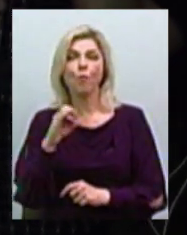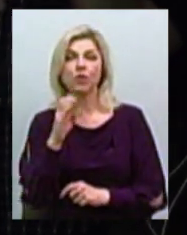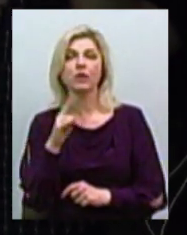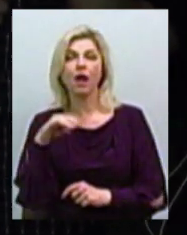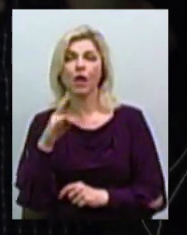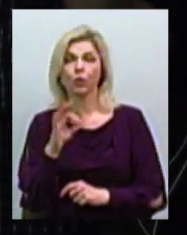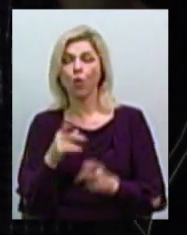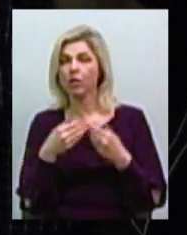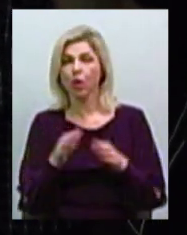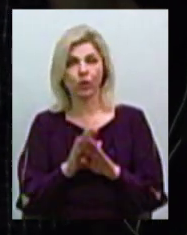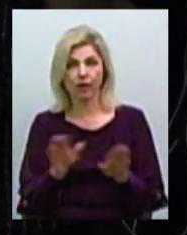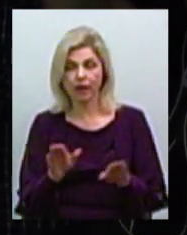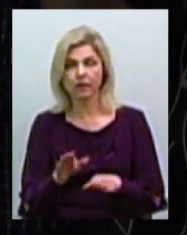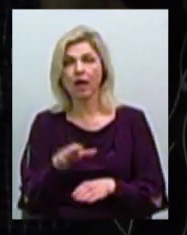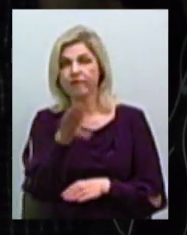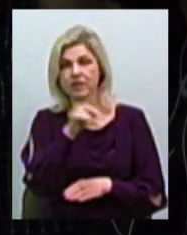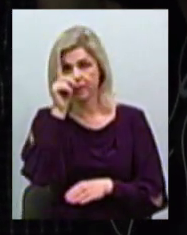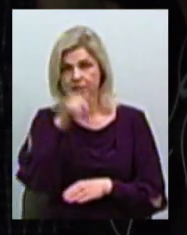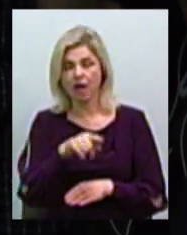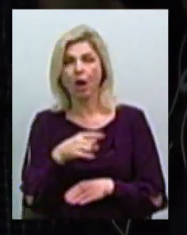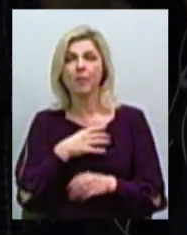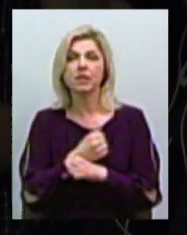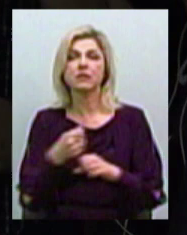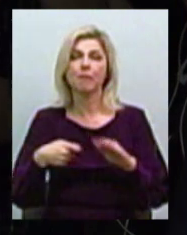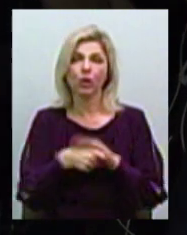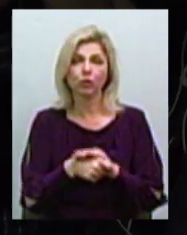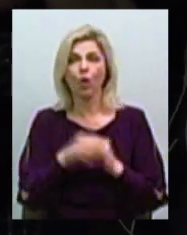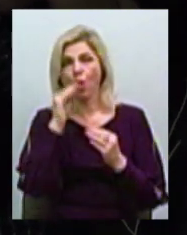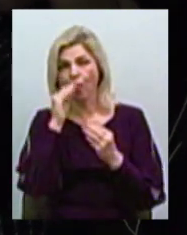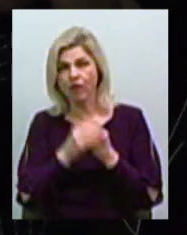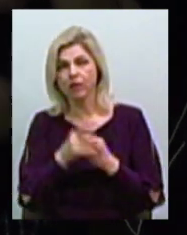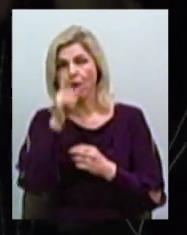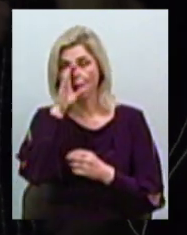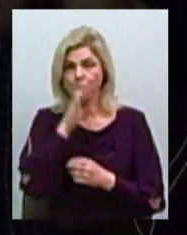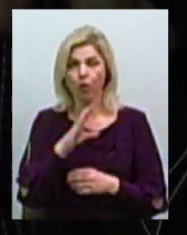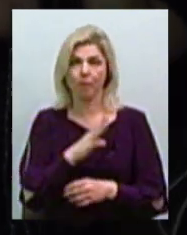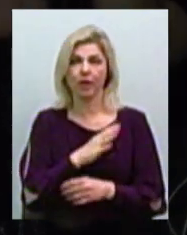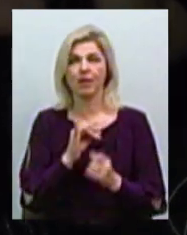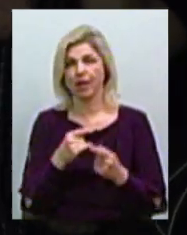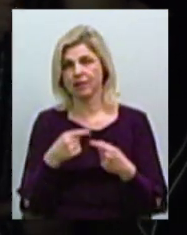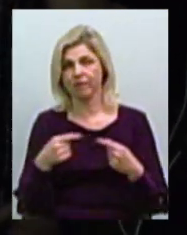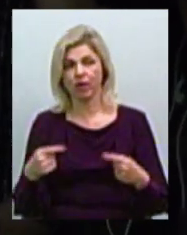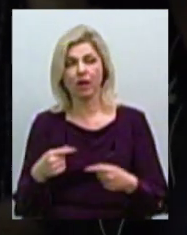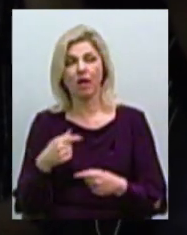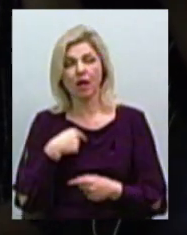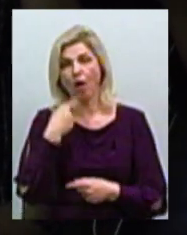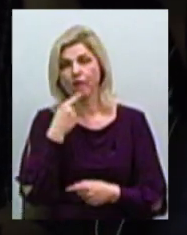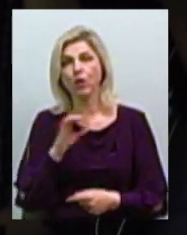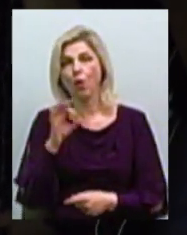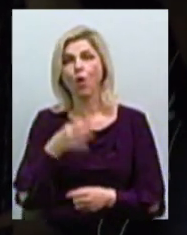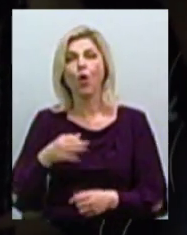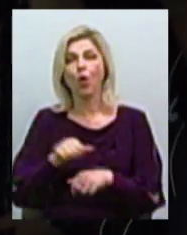була відкрита, всі знають, то нас замінували, то ми ховалися, то нам плохо було і так далі, і тому подібне. Я мову веду про голову обласної